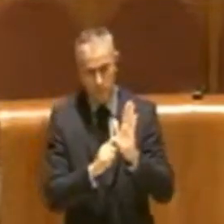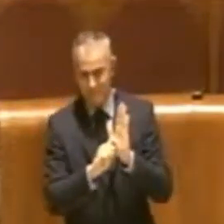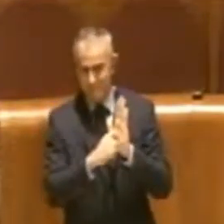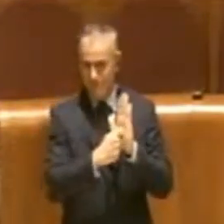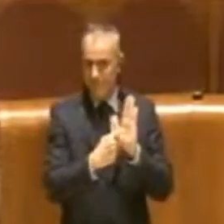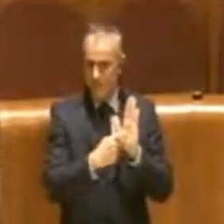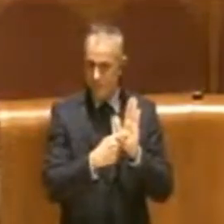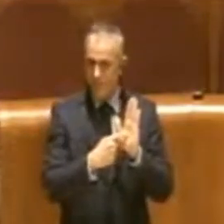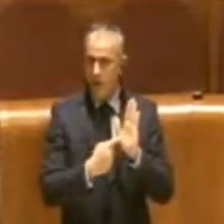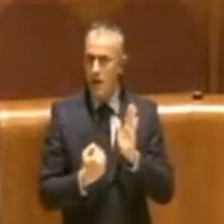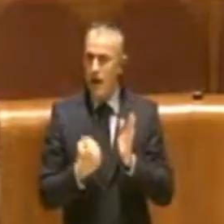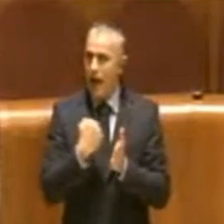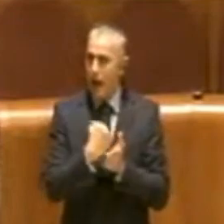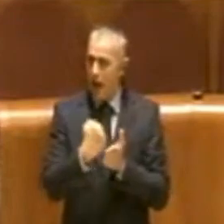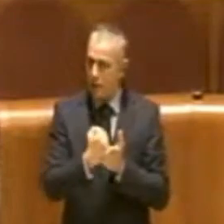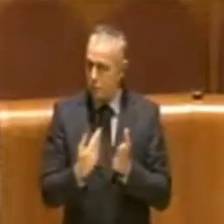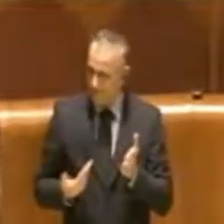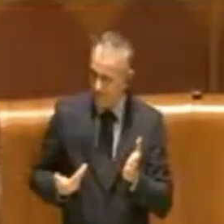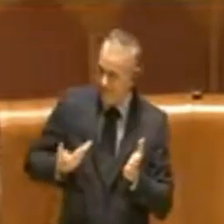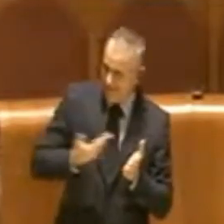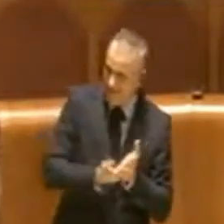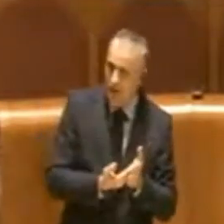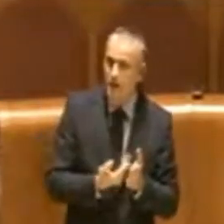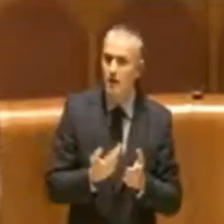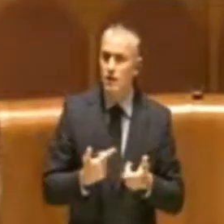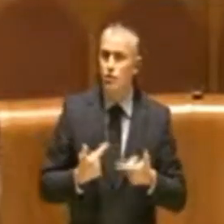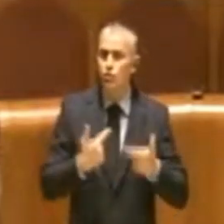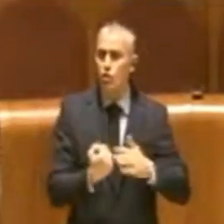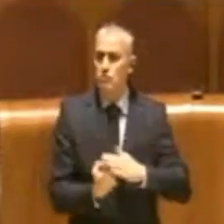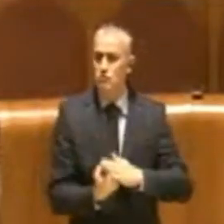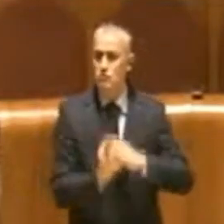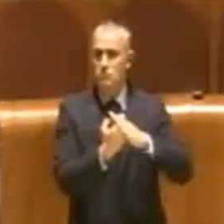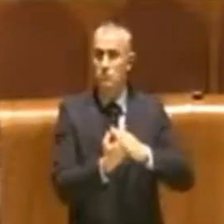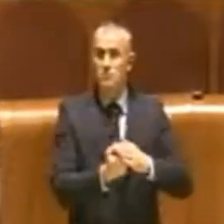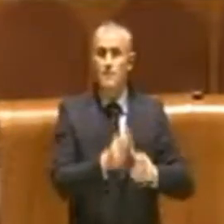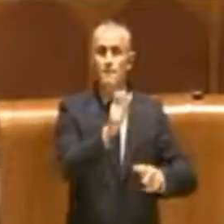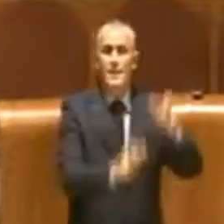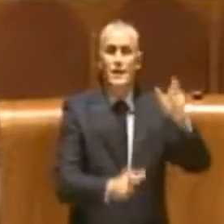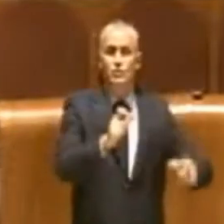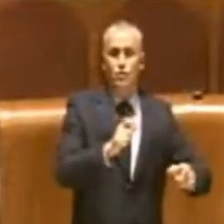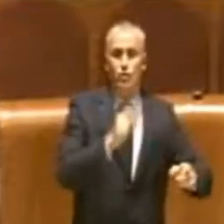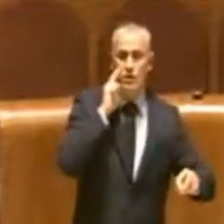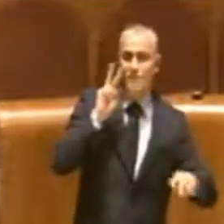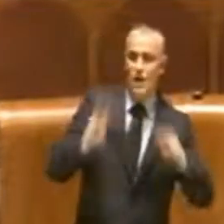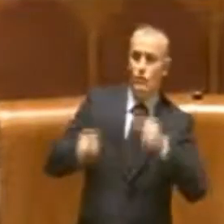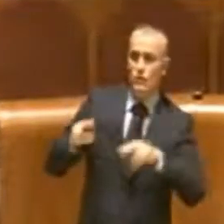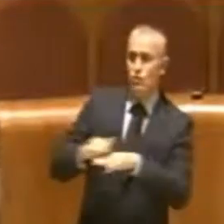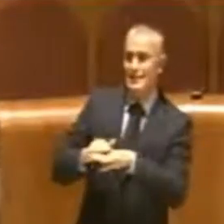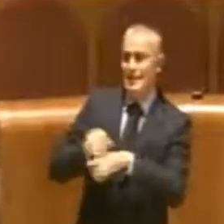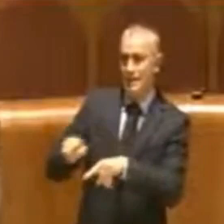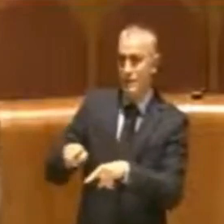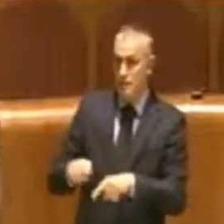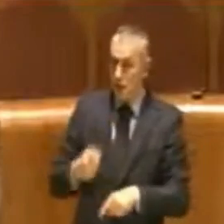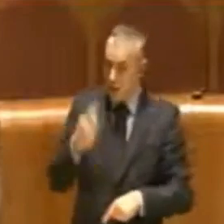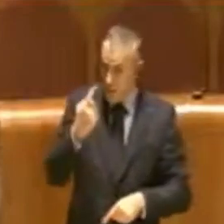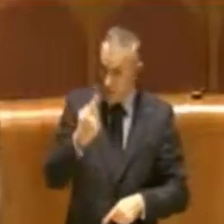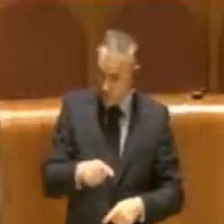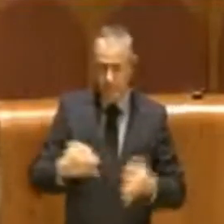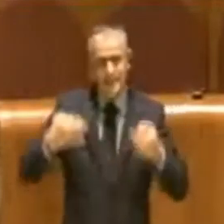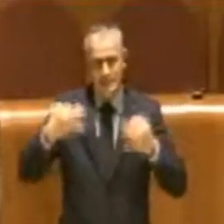atto per rafforzare il peso della valutazione della cittadinanza sui servizi. Questo potrà dare dei